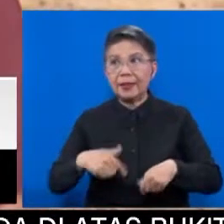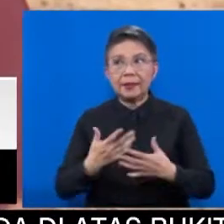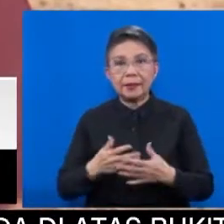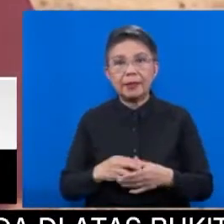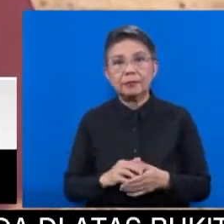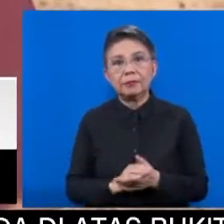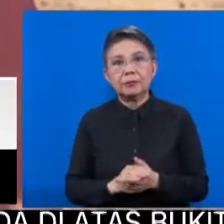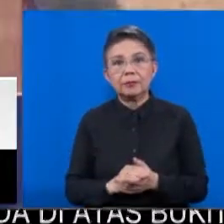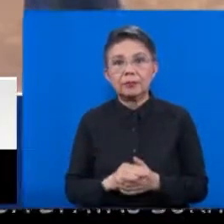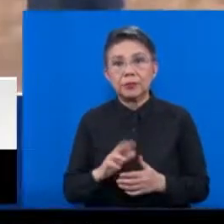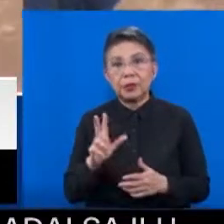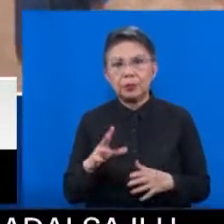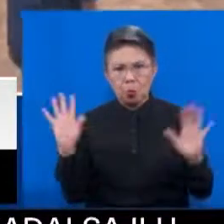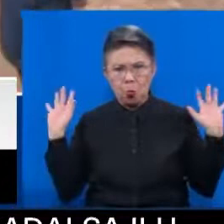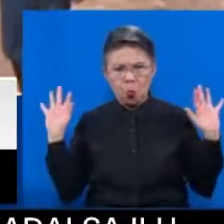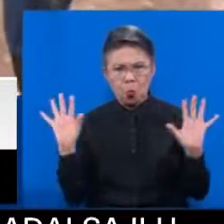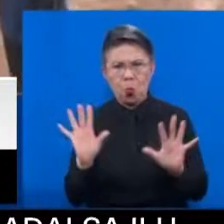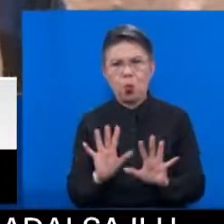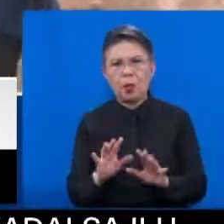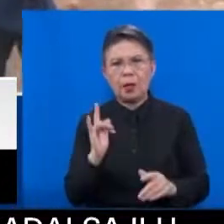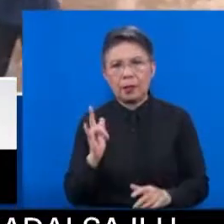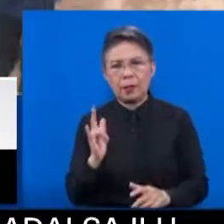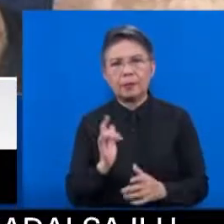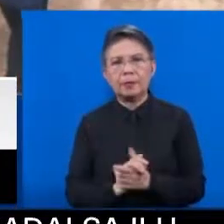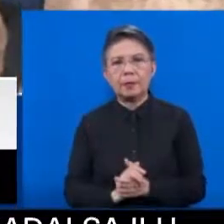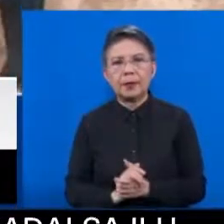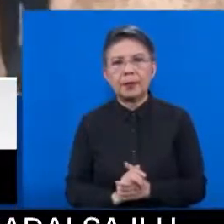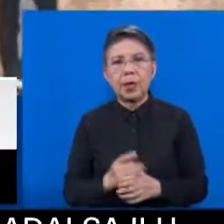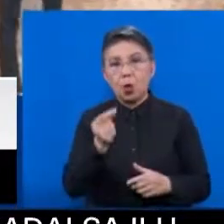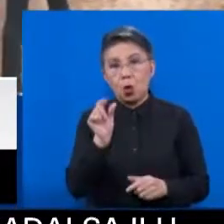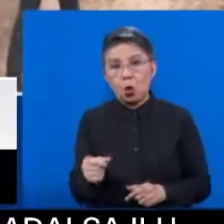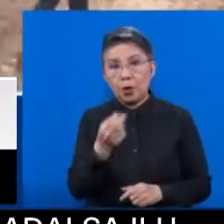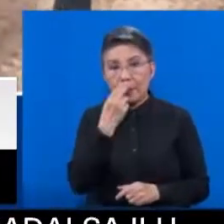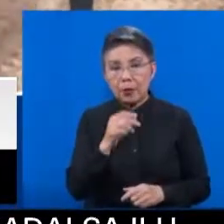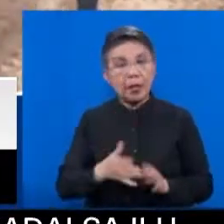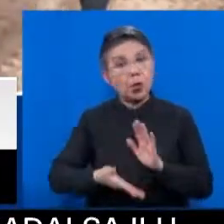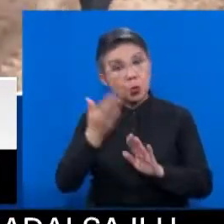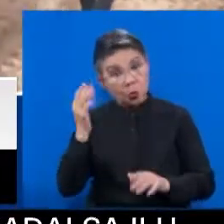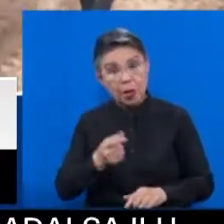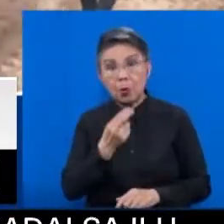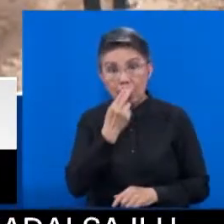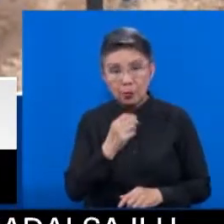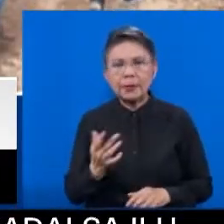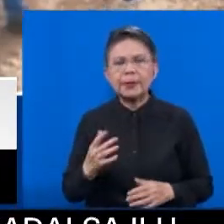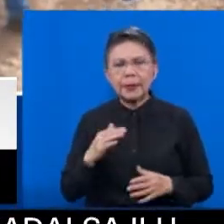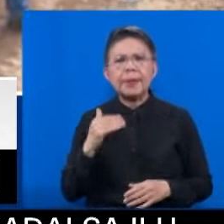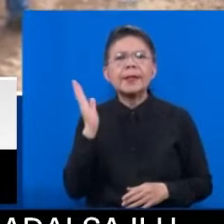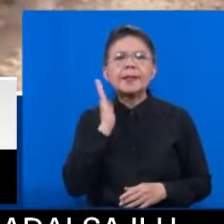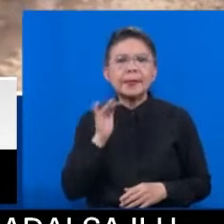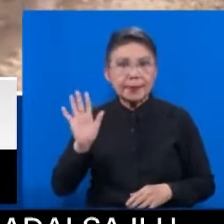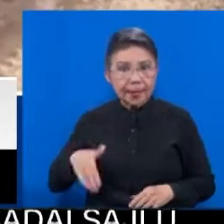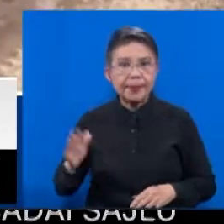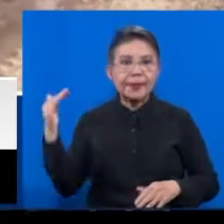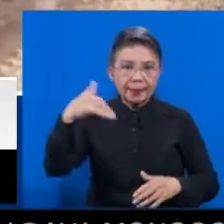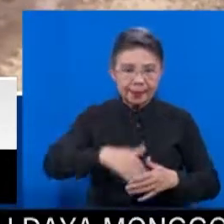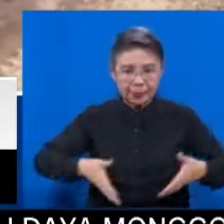ramai dibanjiri oleh warga baik itu dari Kota Bandung maupun dari luar Kota Bandung yang sengaja datang ke area